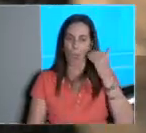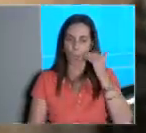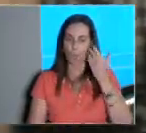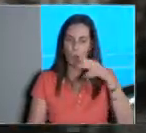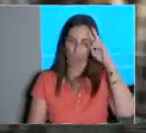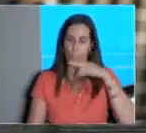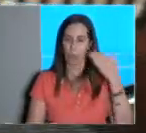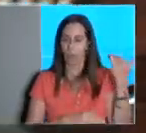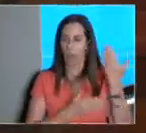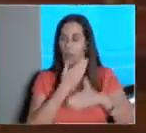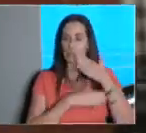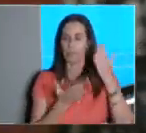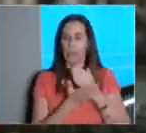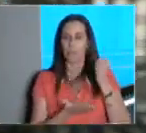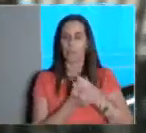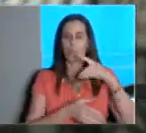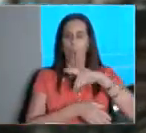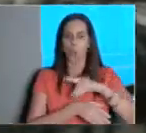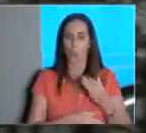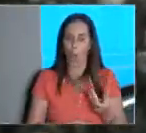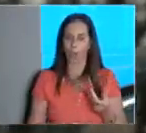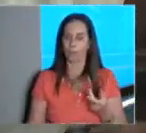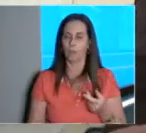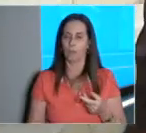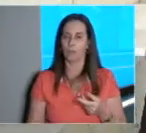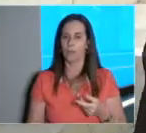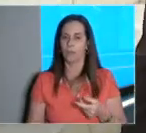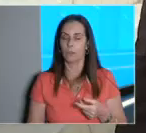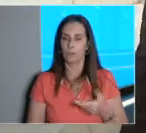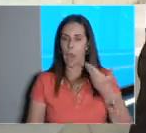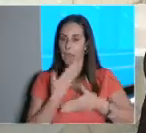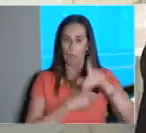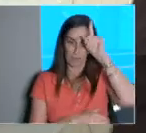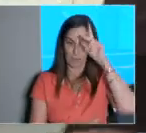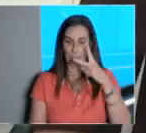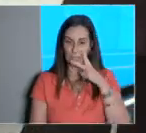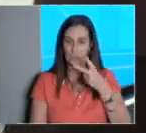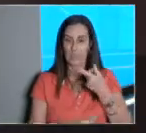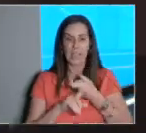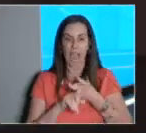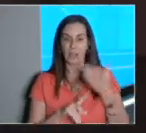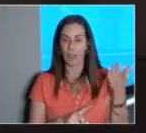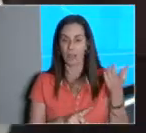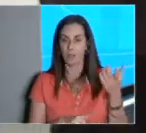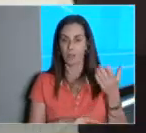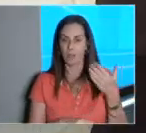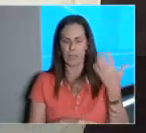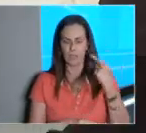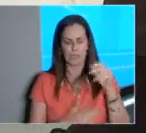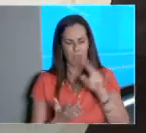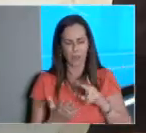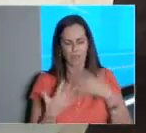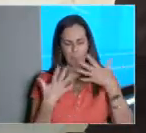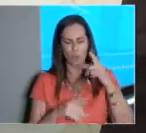שלי כבר עלה עם דוקטורט, אבל... אבל אנשים באו לפה והם זרעו, אגב, עלייה גרמנית, תסתכל על העיר נהריה, משום מה השבוע יצא לי קצת לקרוא